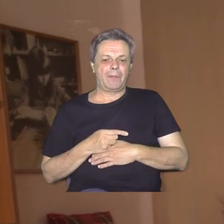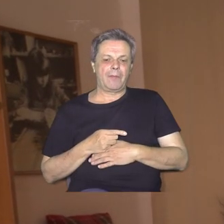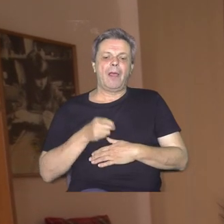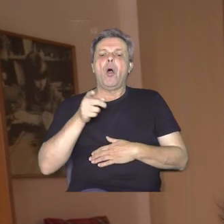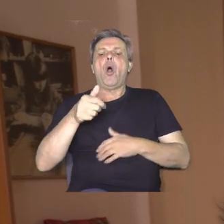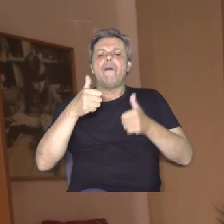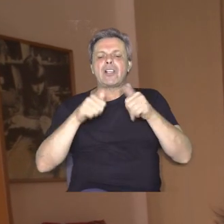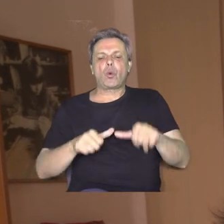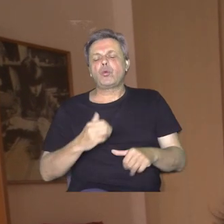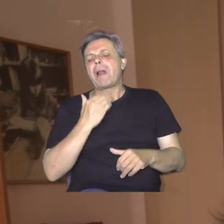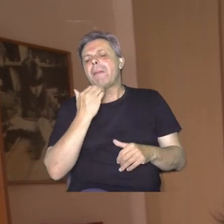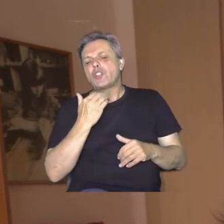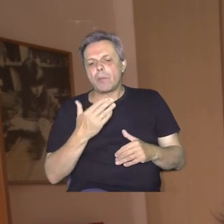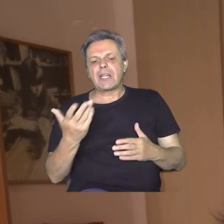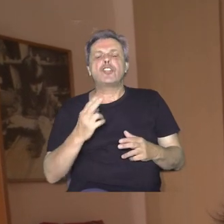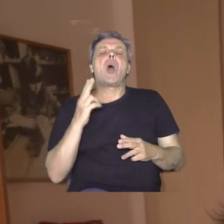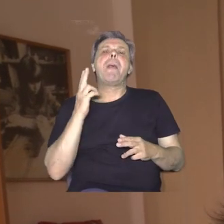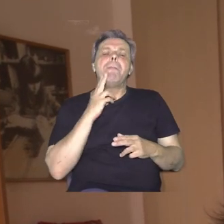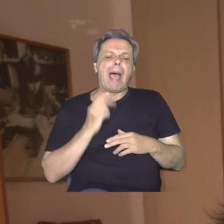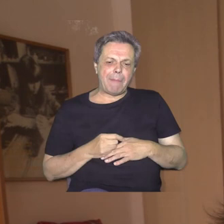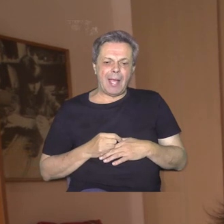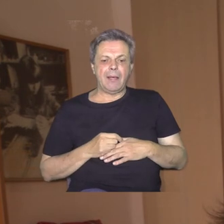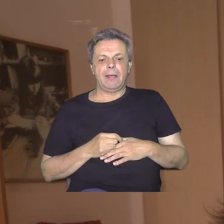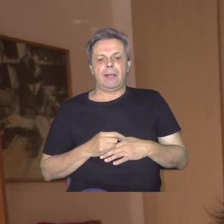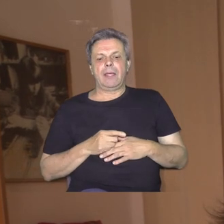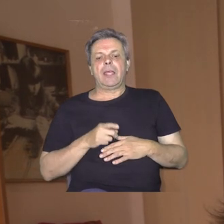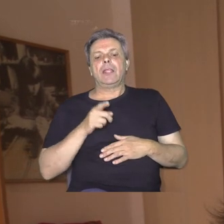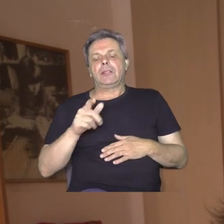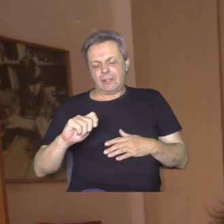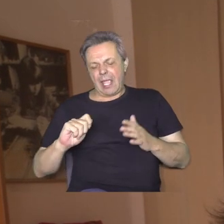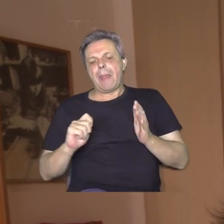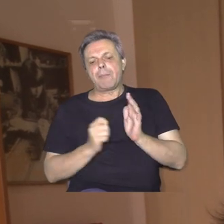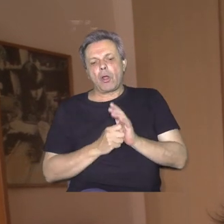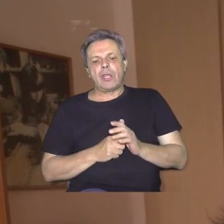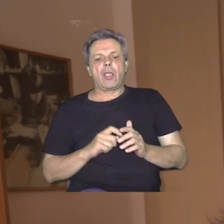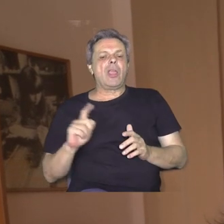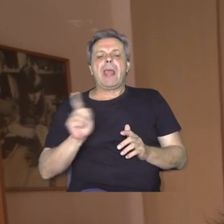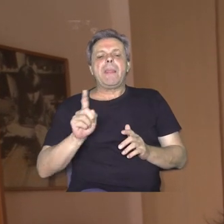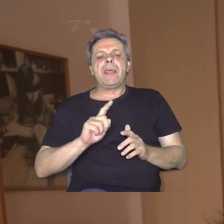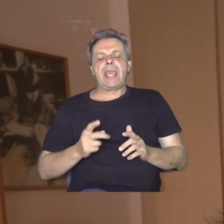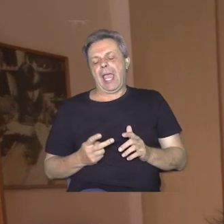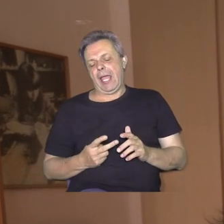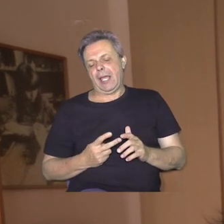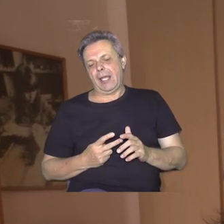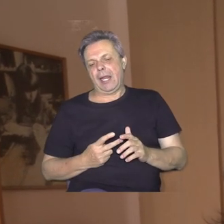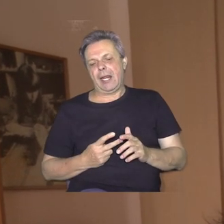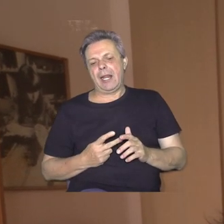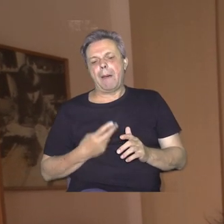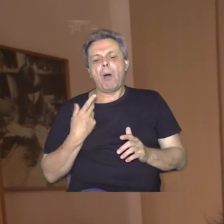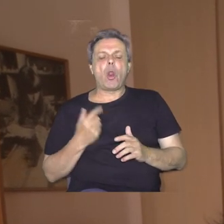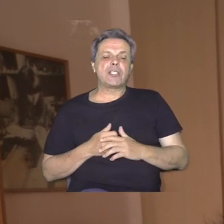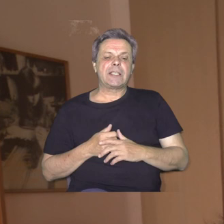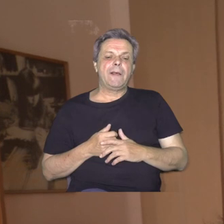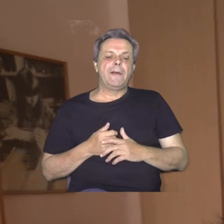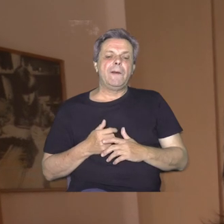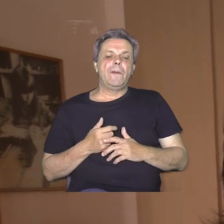ova skulptura, bez obzira što je papa, isto je na prodaju, nije na ponos.